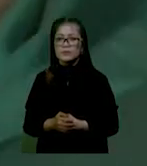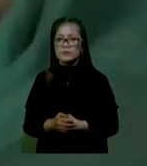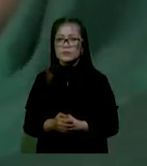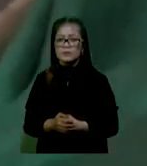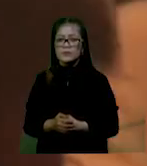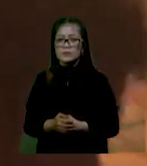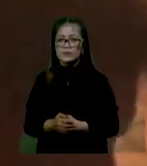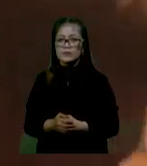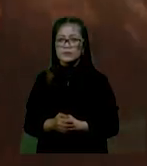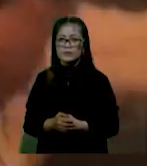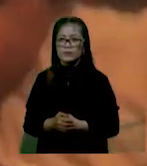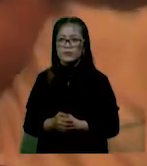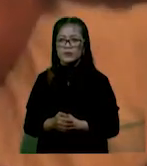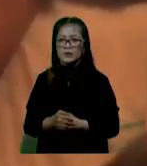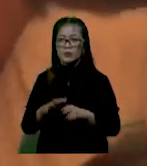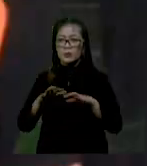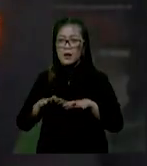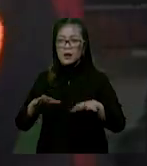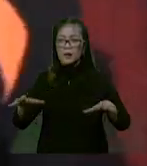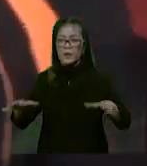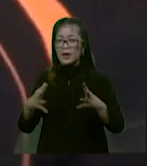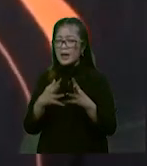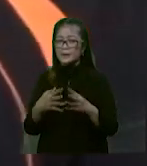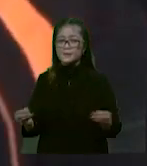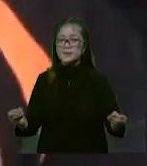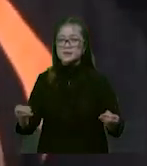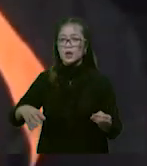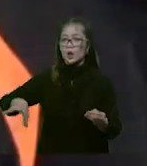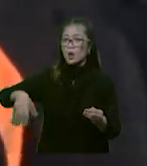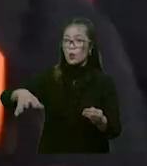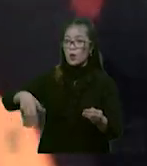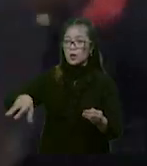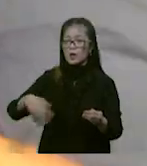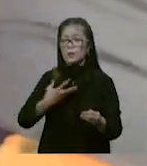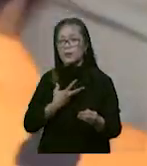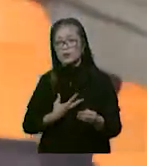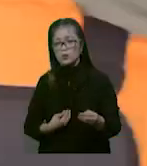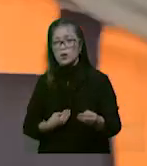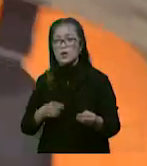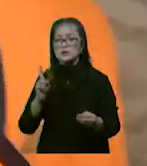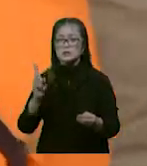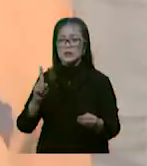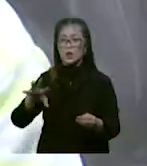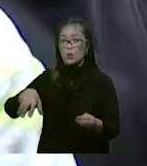Tak hanya kehilangan harta benda, duka mendalam dirasakan saat kehilangan keluarga yang dicintai.